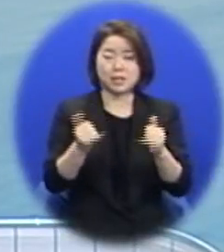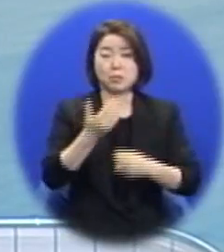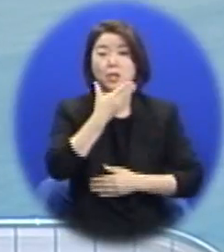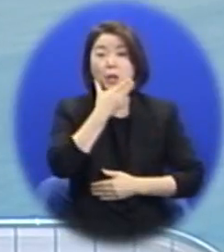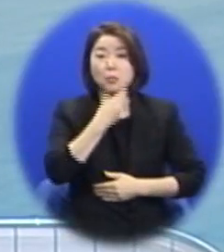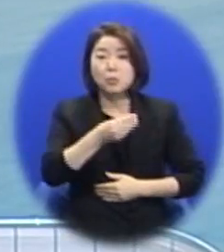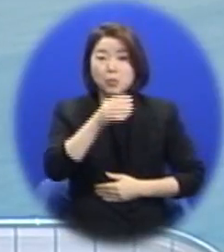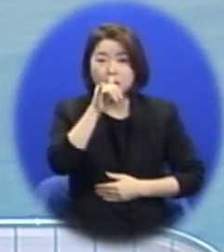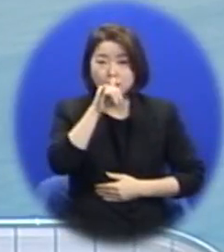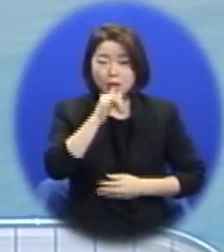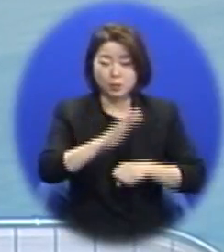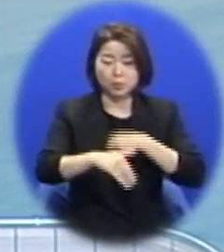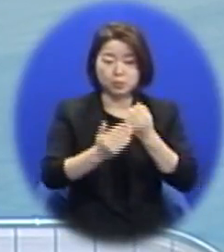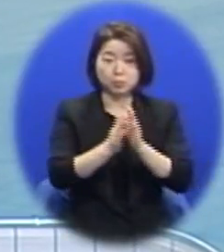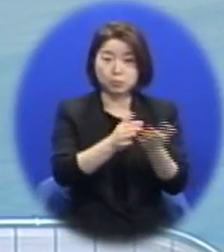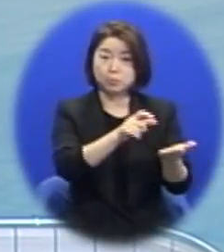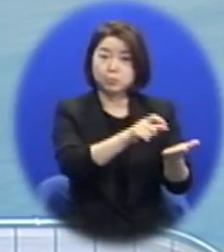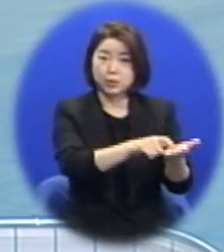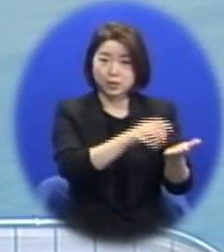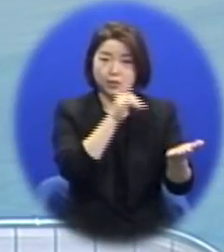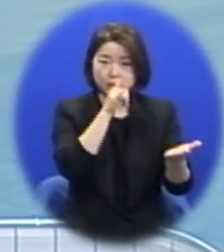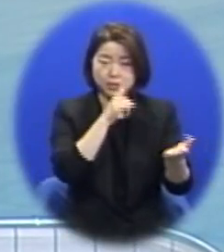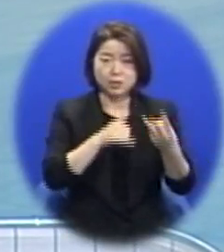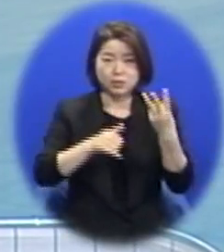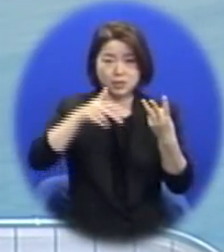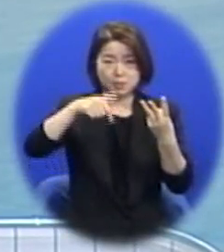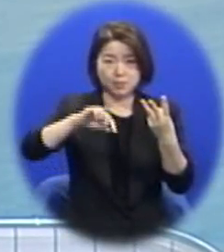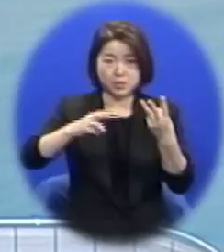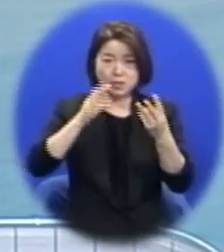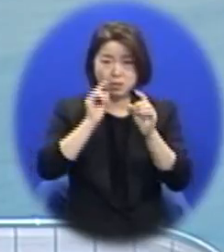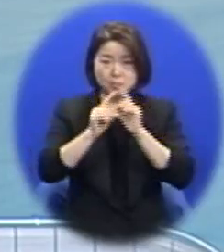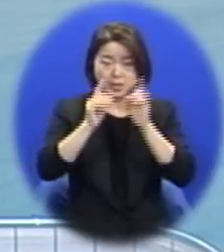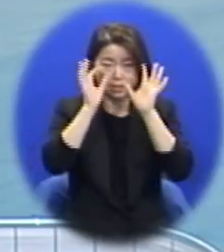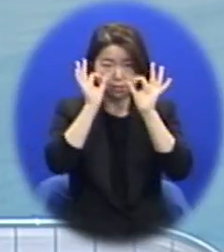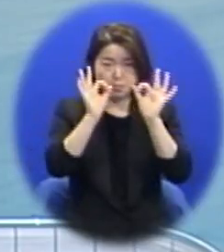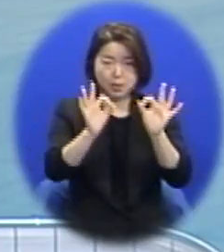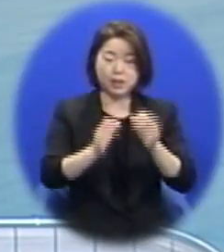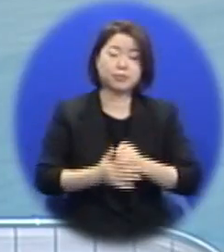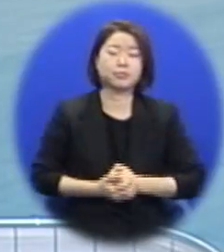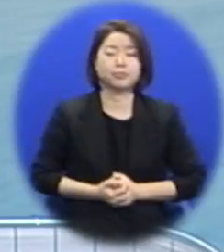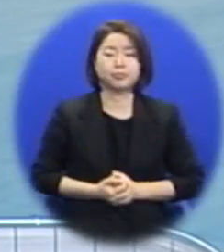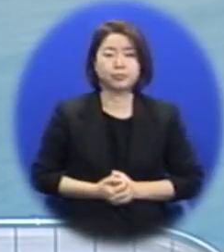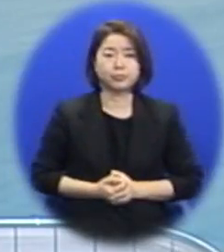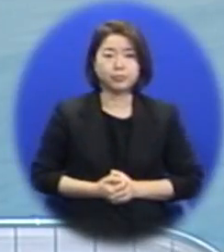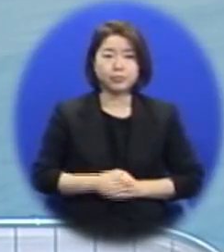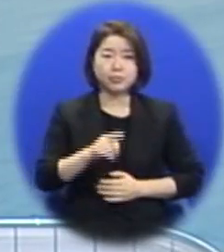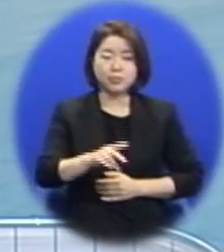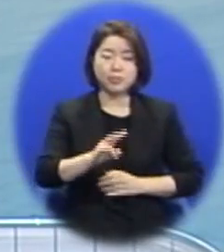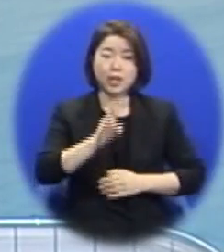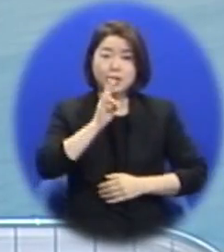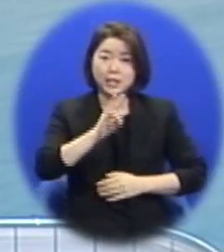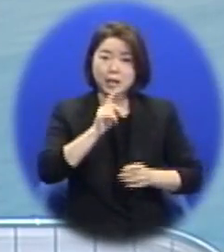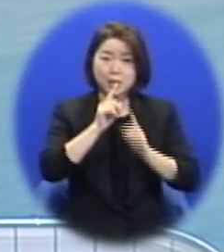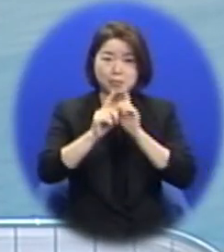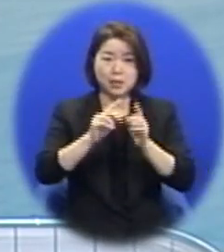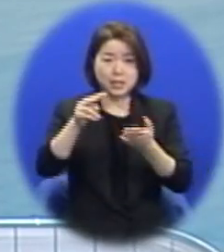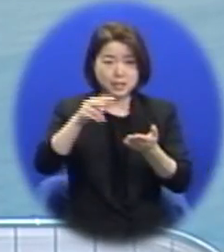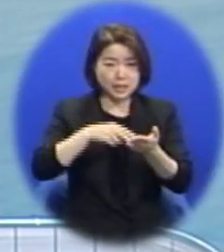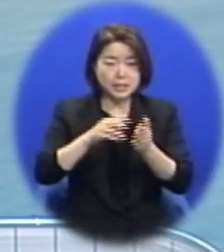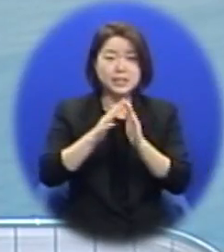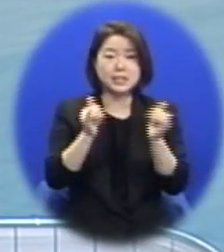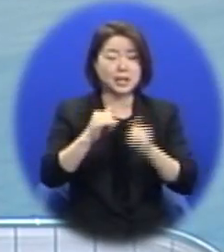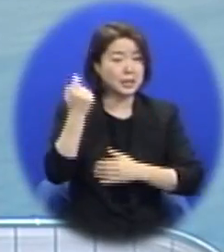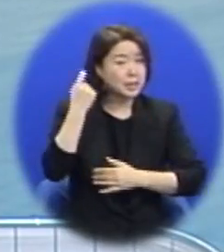복이 있다고 성경은 말하고 있습니다. 3절 말씀에 보면 이 예언의 말씀을 읽는 사람과